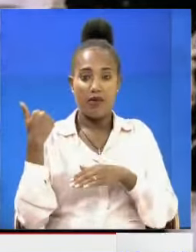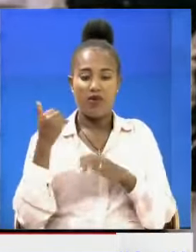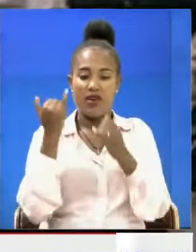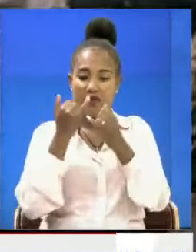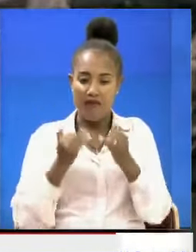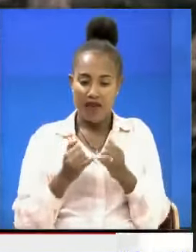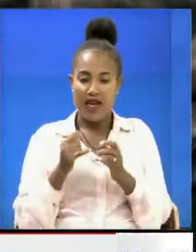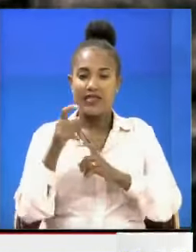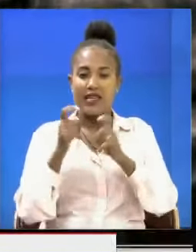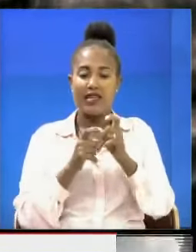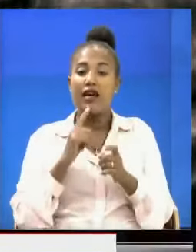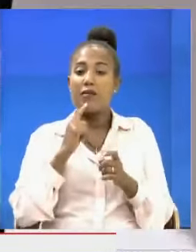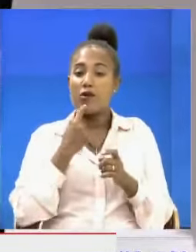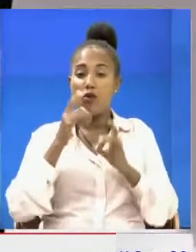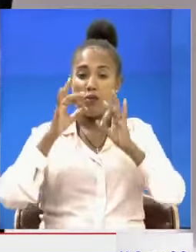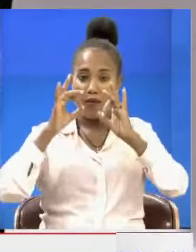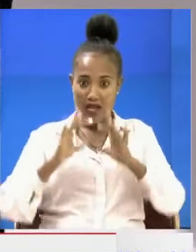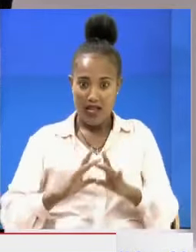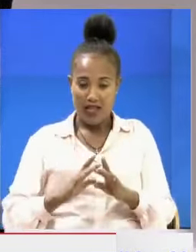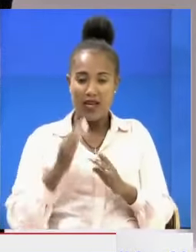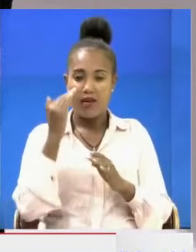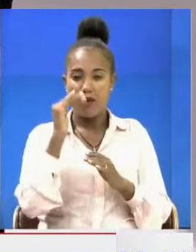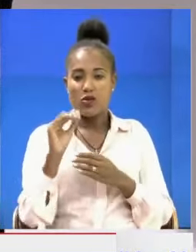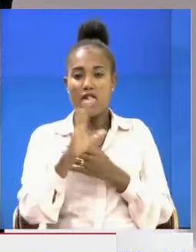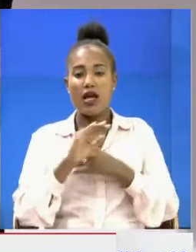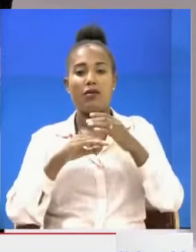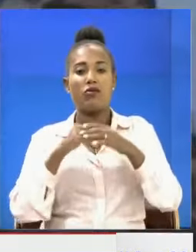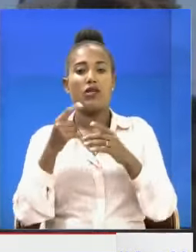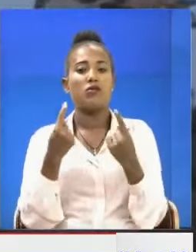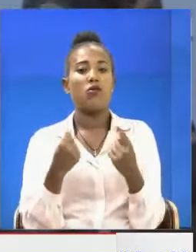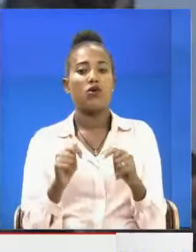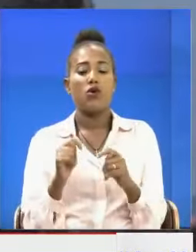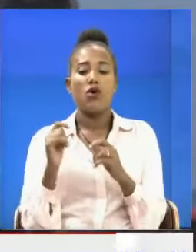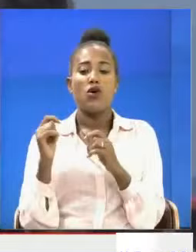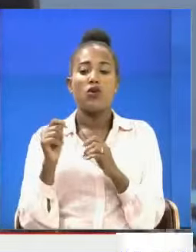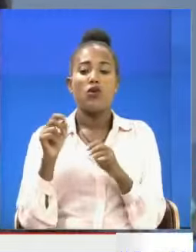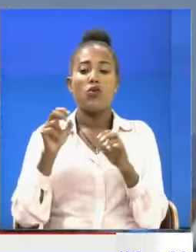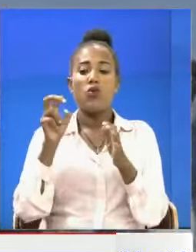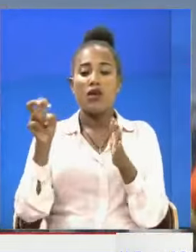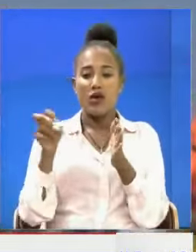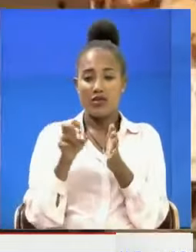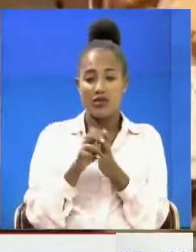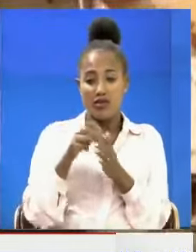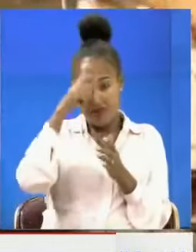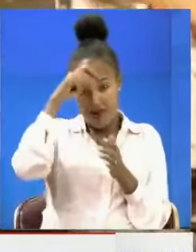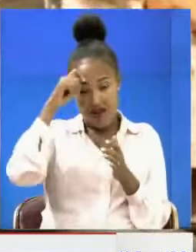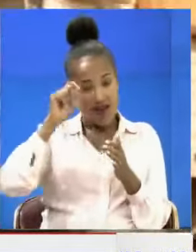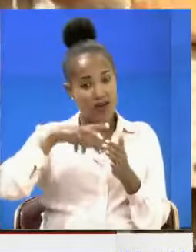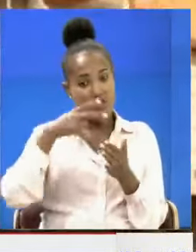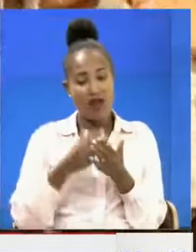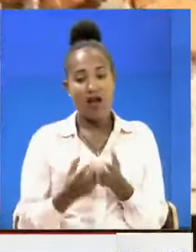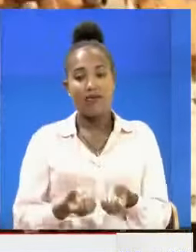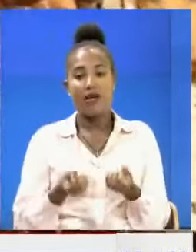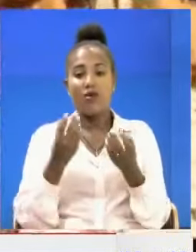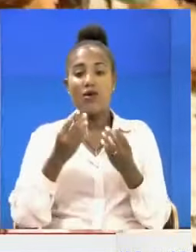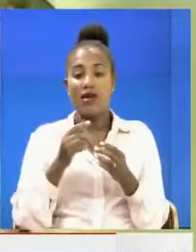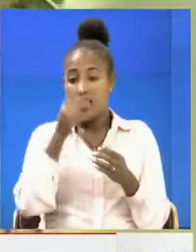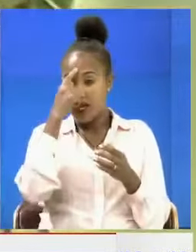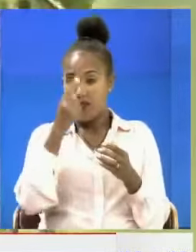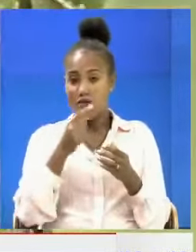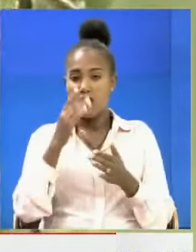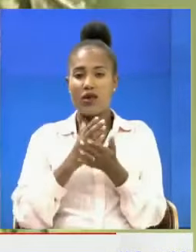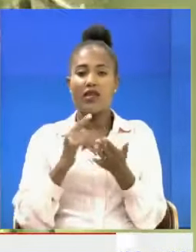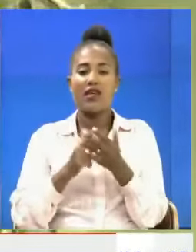ከፋፋይ አስተዳደር አምርሮ በመጥላትም ገሚሱ ከሀገር ለመውጣት ሲሞክር የውቅያኖስና የበረሃ ሲሳይ ሆኖ ቀርቷል። አብዛኛውም ህልሙ መክኗል።